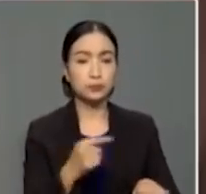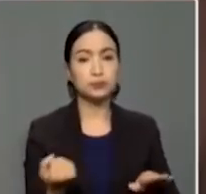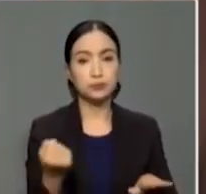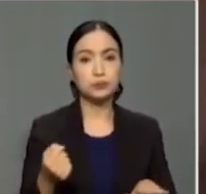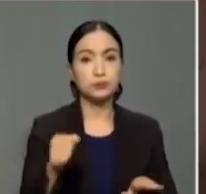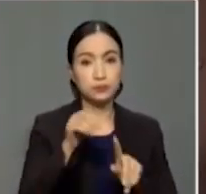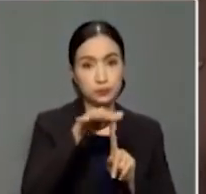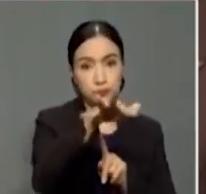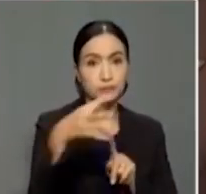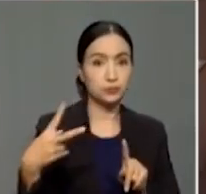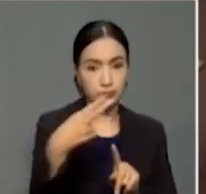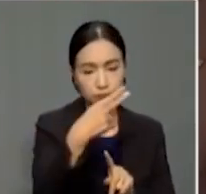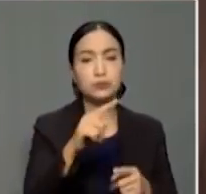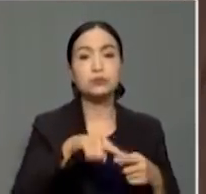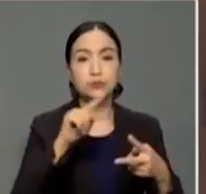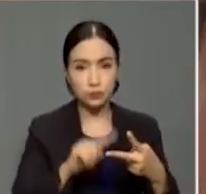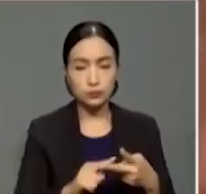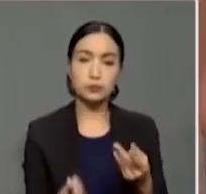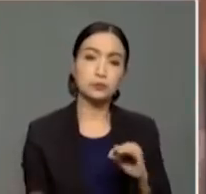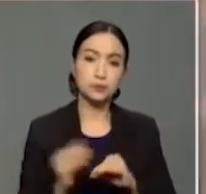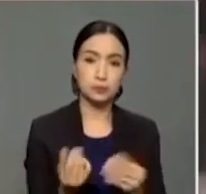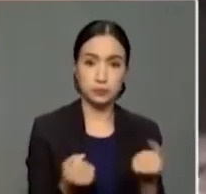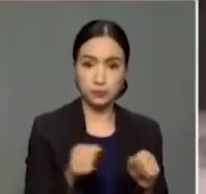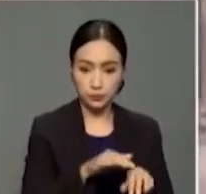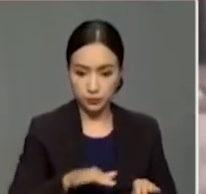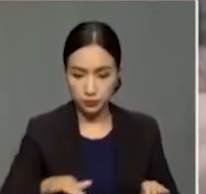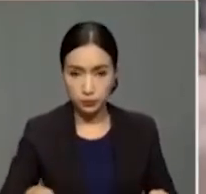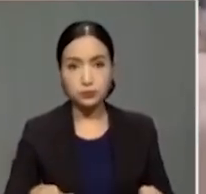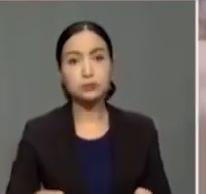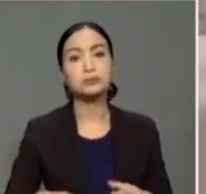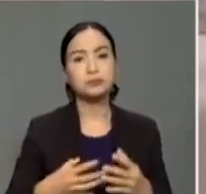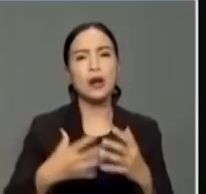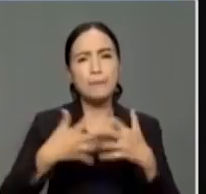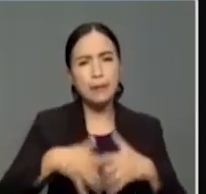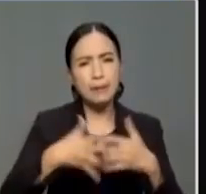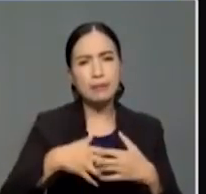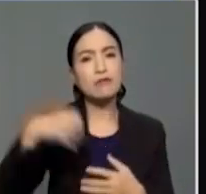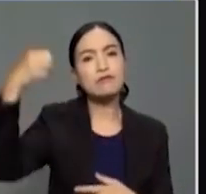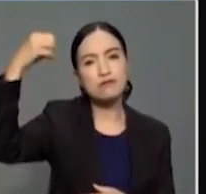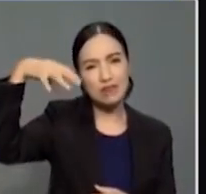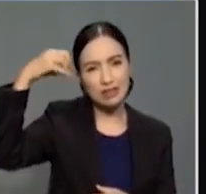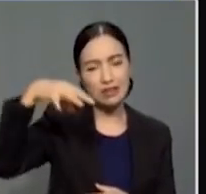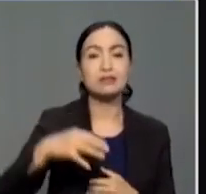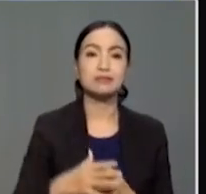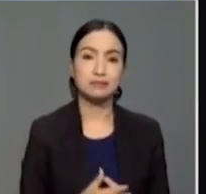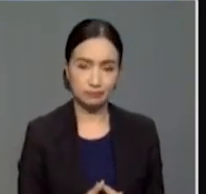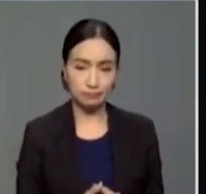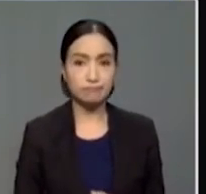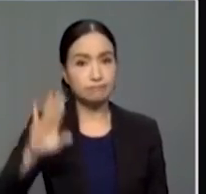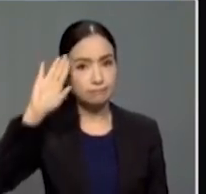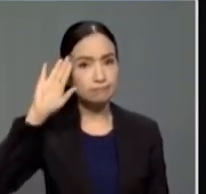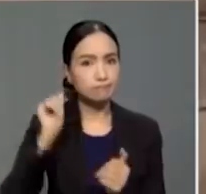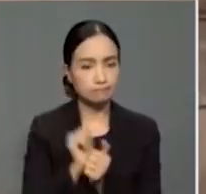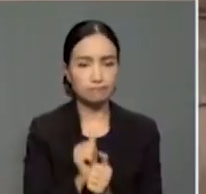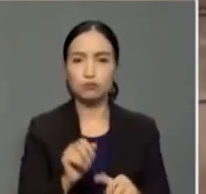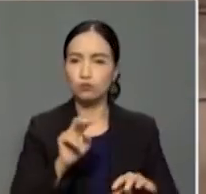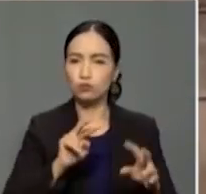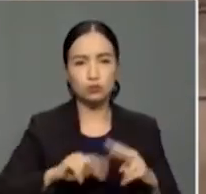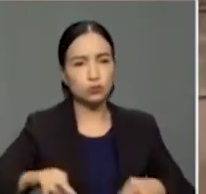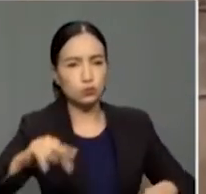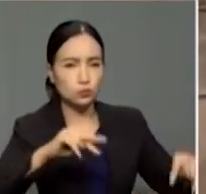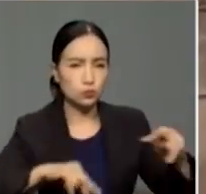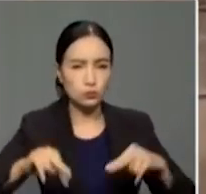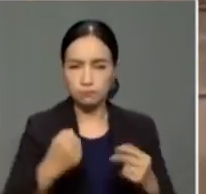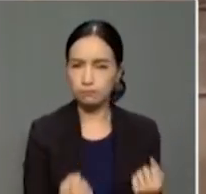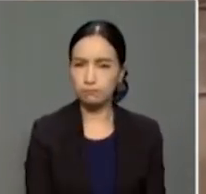ะกลัวว่าสถานการณ์จะยืดเยื้อโดยตำรวจจะตรึงกำลังคุมเข้มจนกว่าภารกิจจะเสร็จสิ้นทั้งหมดไม่ว่าผลการวินิจฉัยจะออกมาใน